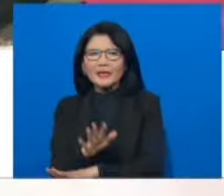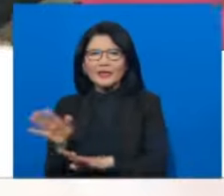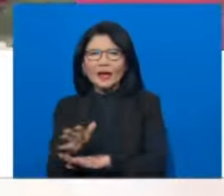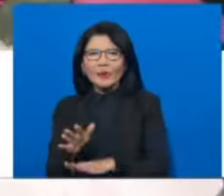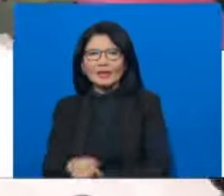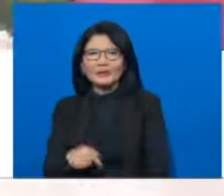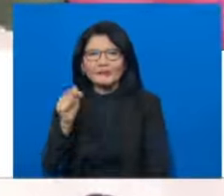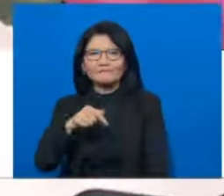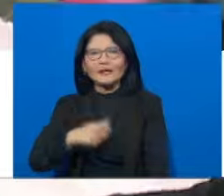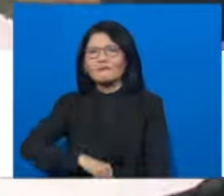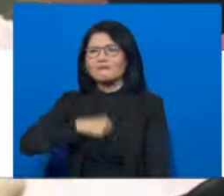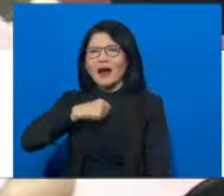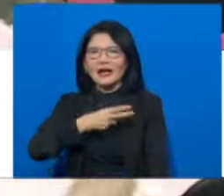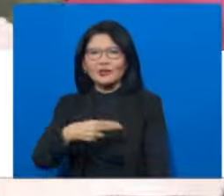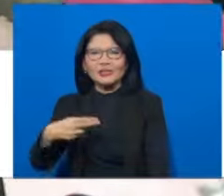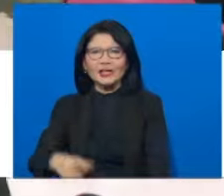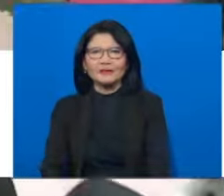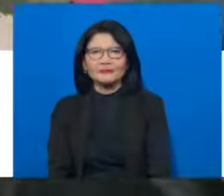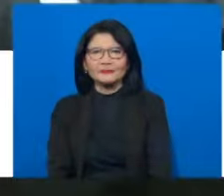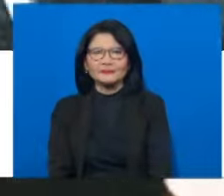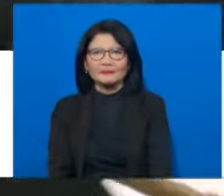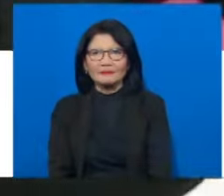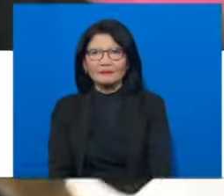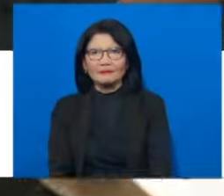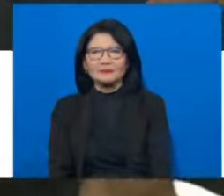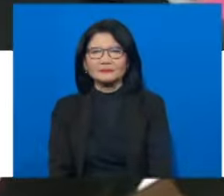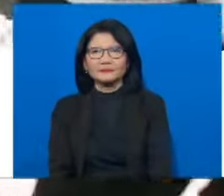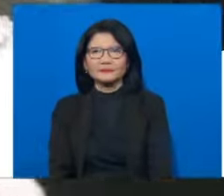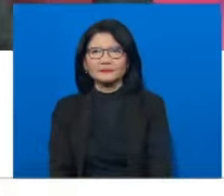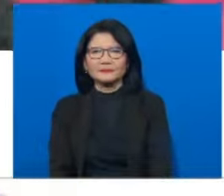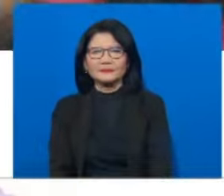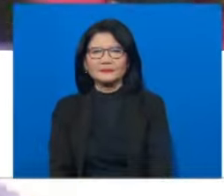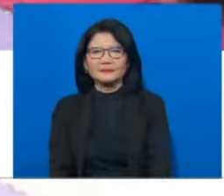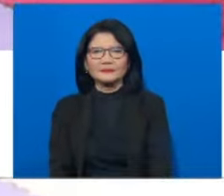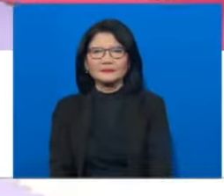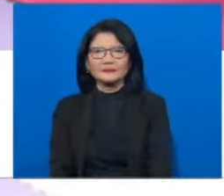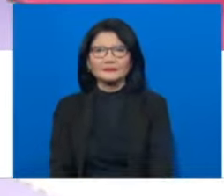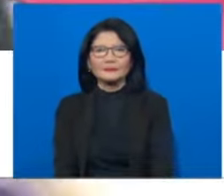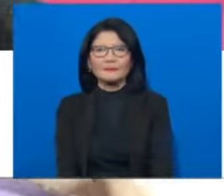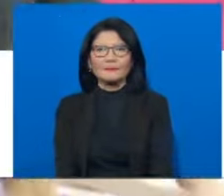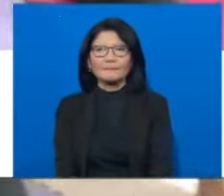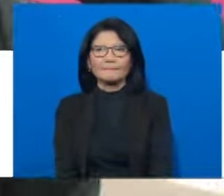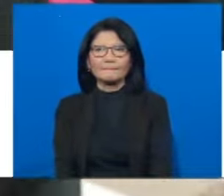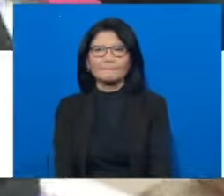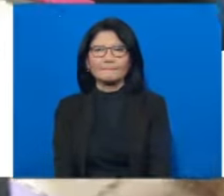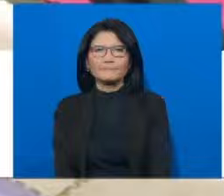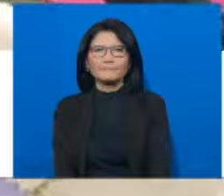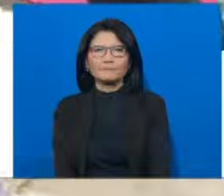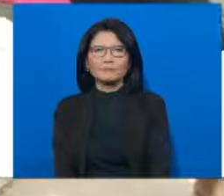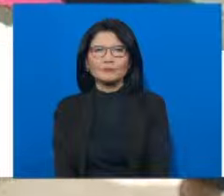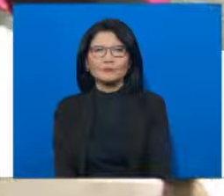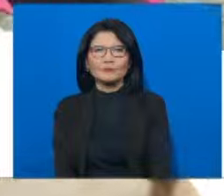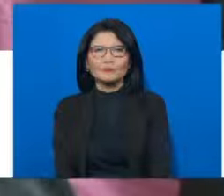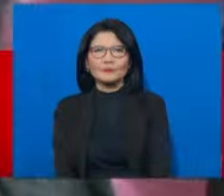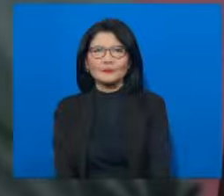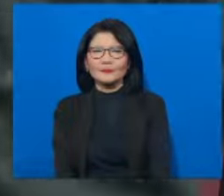menjadi kebanggaan bangsa Lais Nisa Rusman Rusmana Bandung Jawa